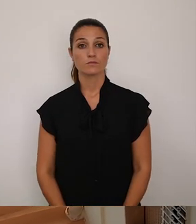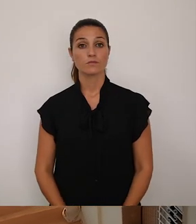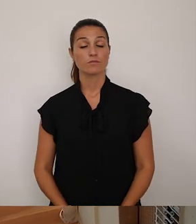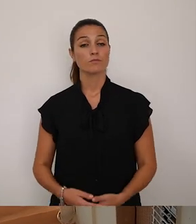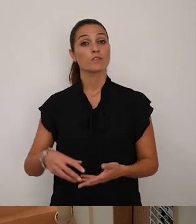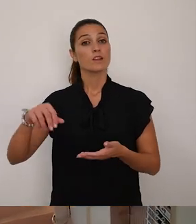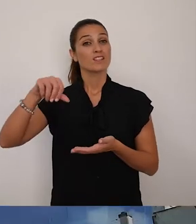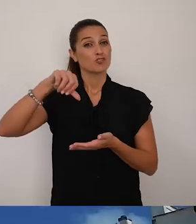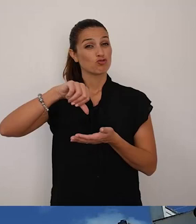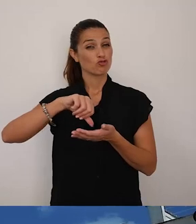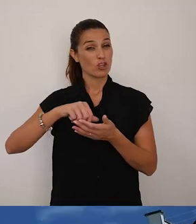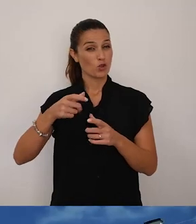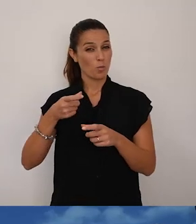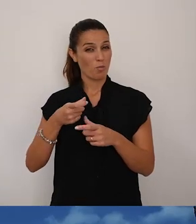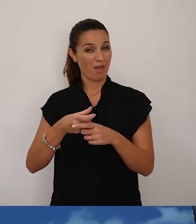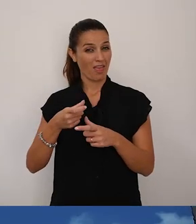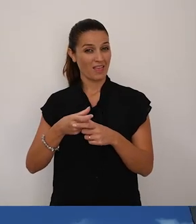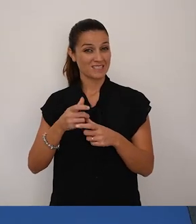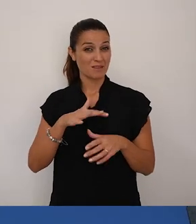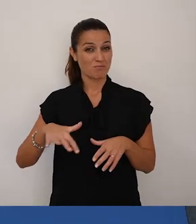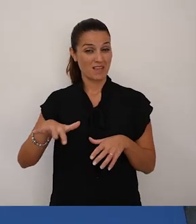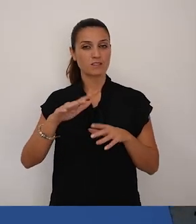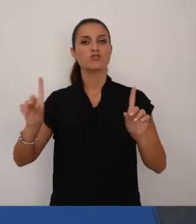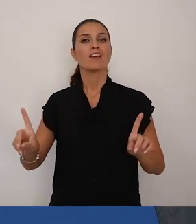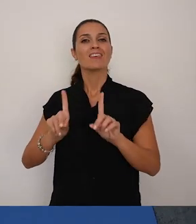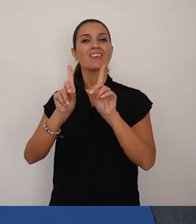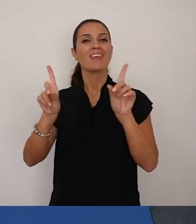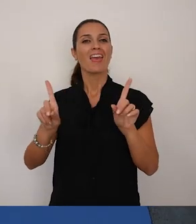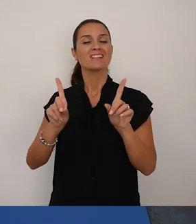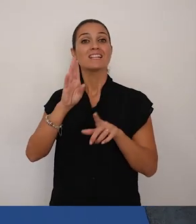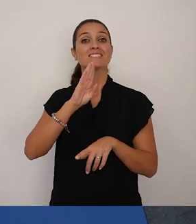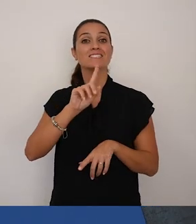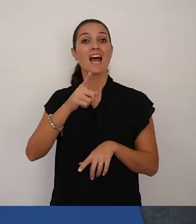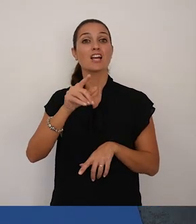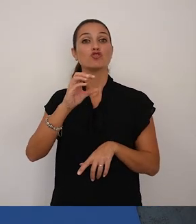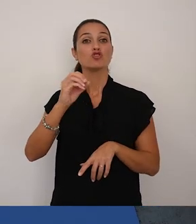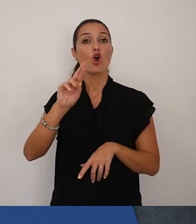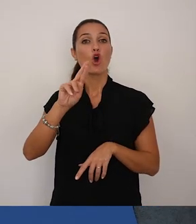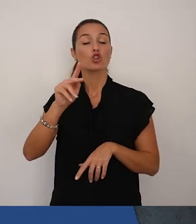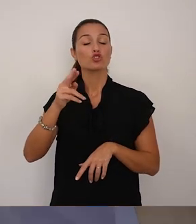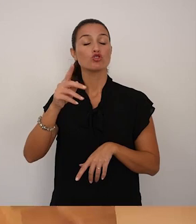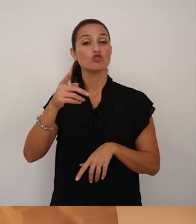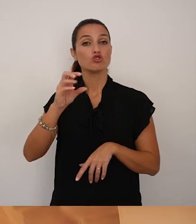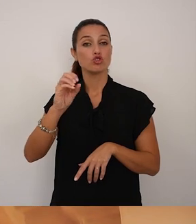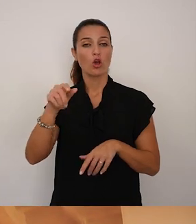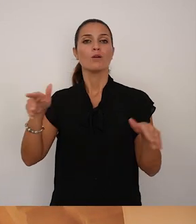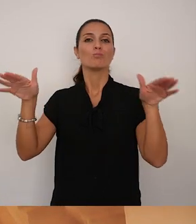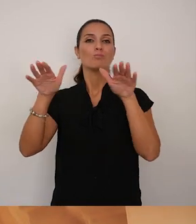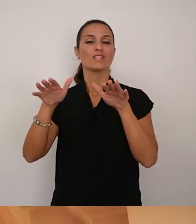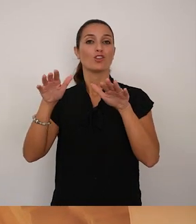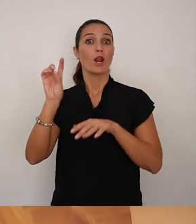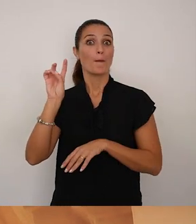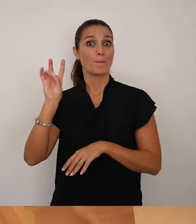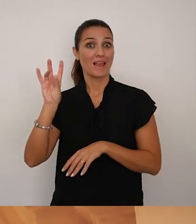Della piazza principale del paese sorge la chiesa parrocchiale di San Giorgio, protettore di Matino. In cima al